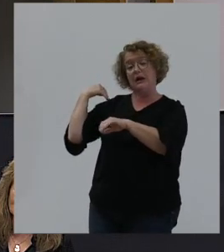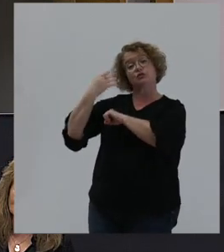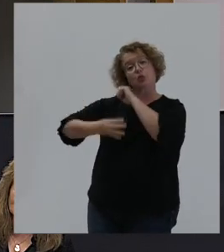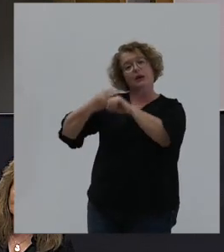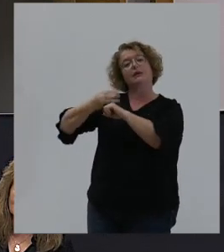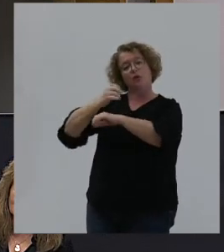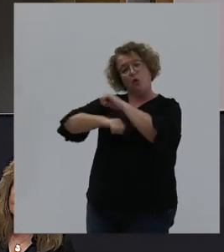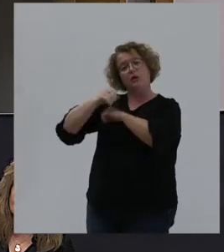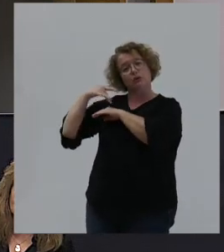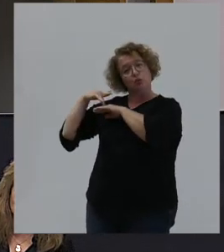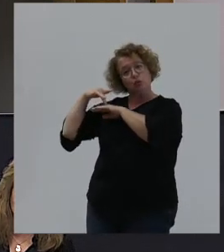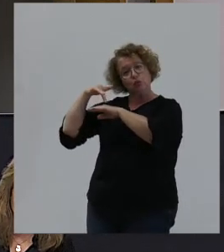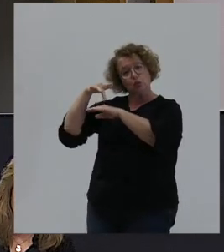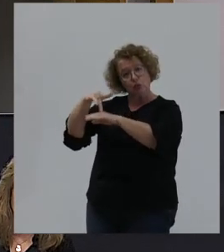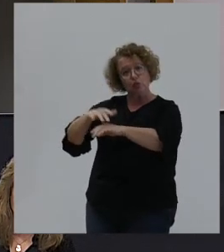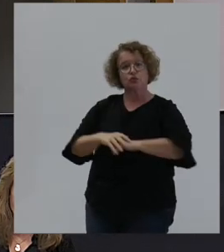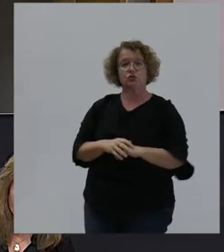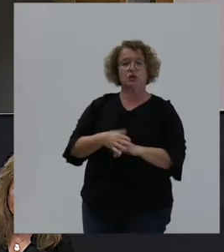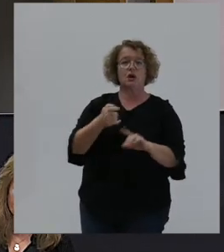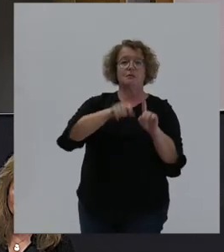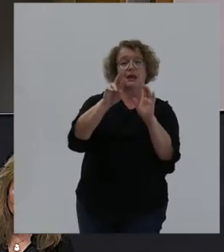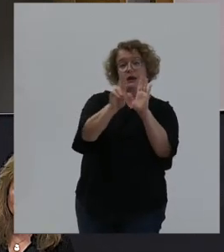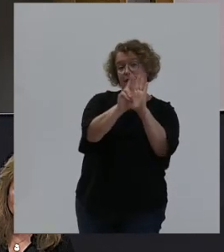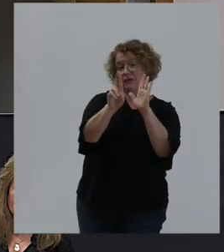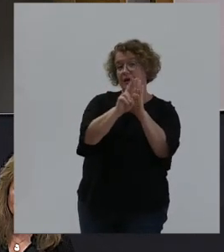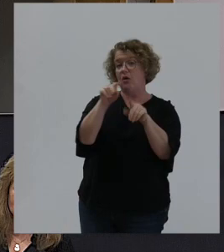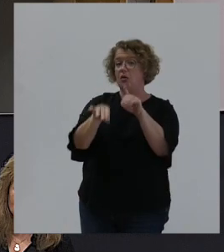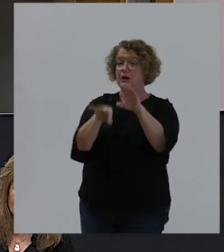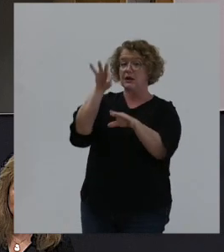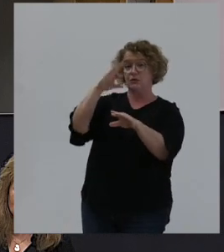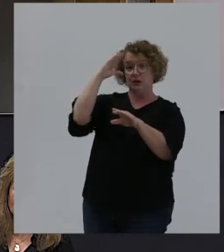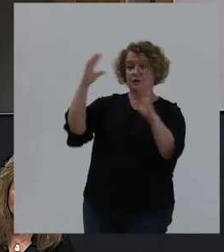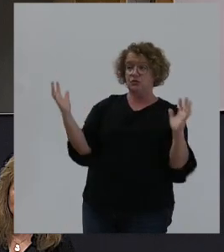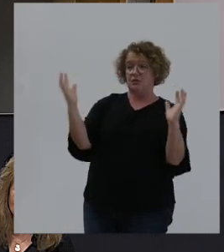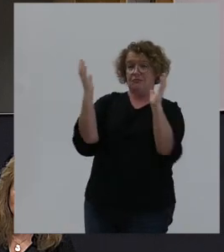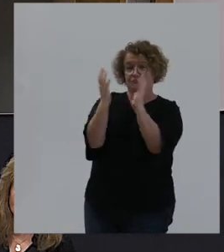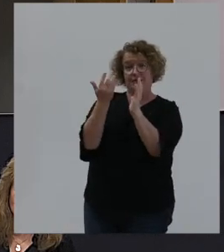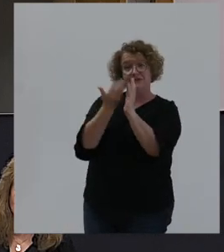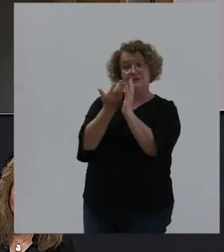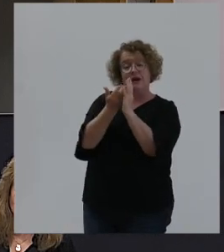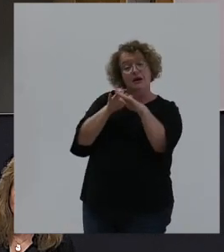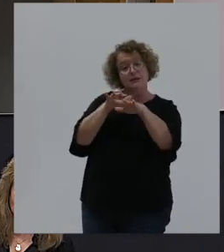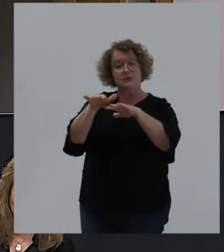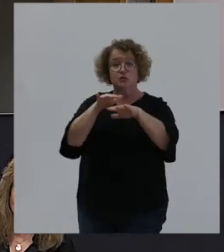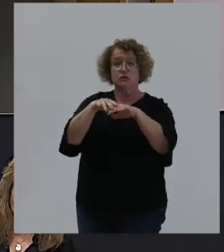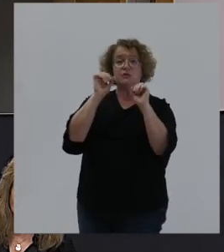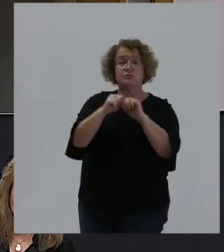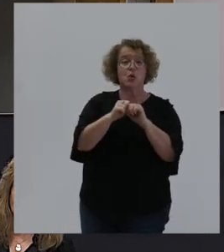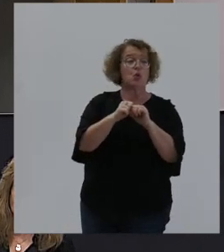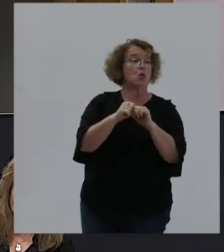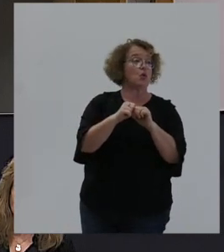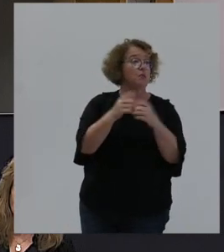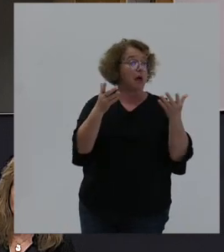années avec les référents et les élus étudiants. Tout ça, ce sont des dispositifs qui permettent effectivement une